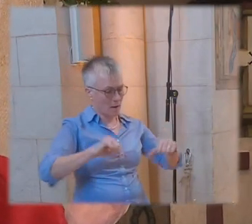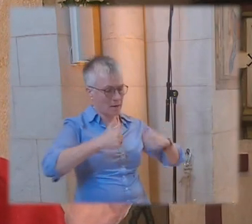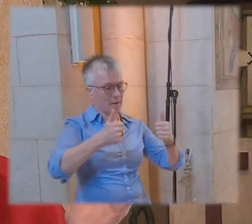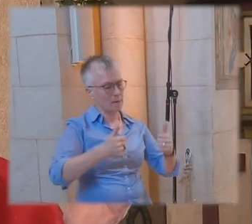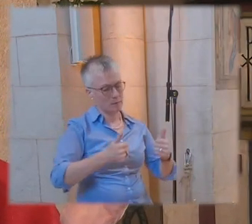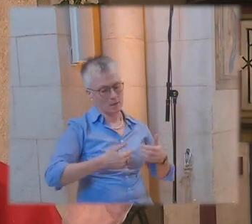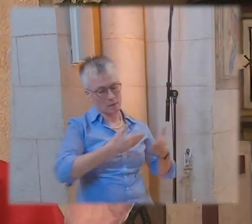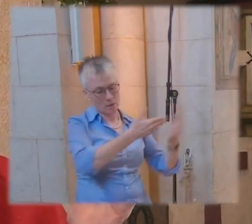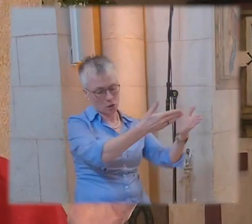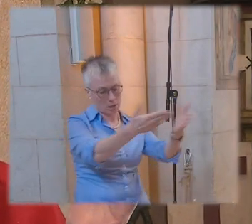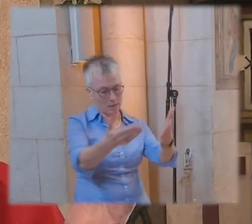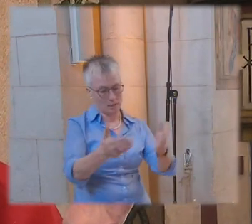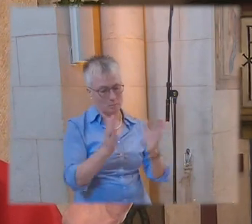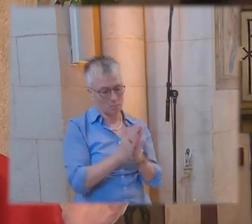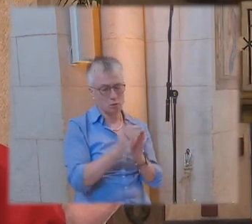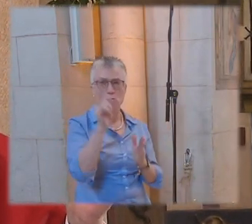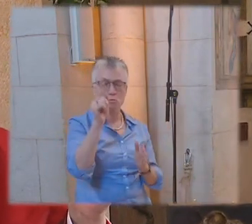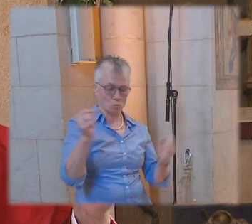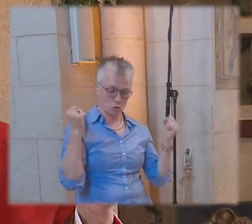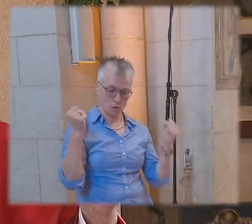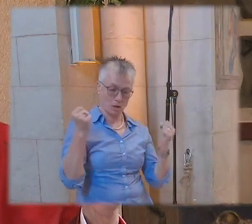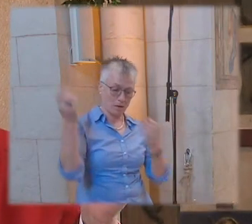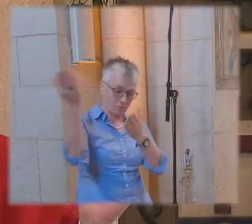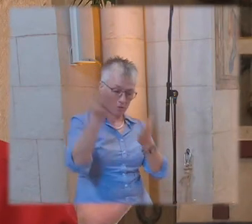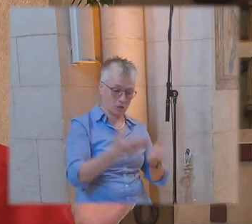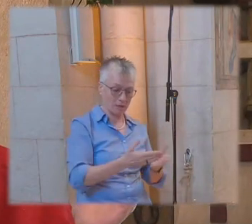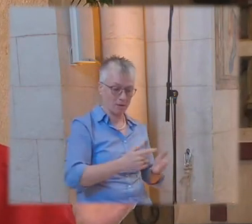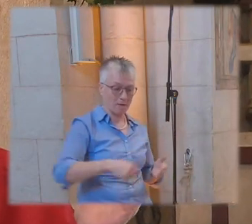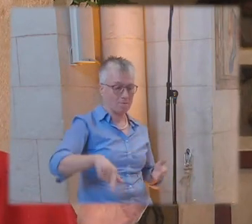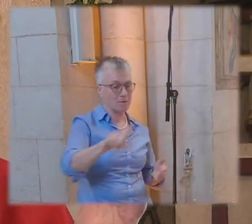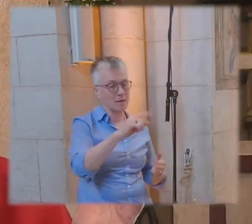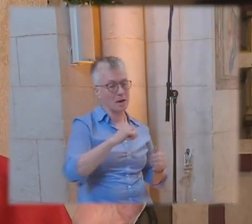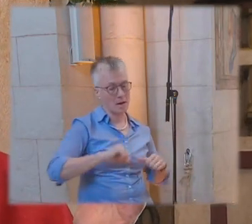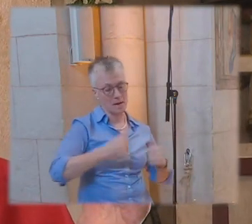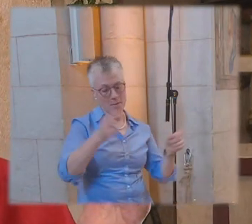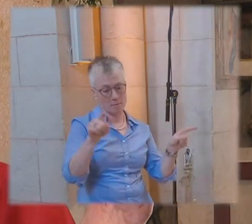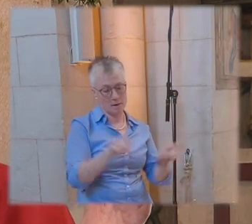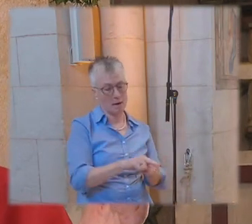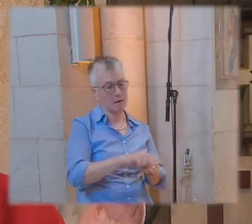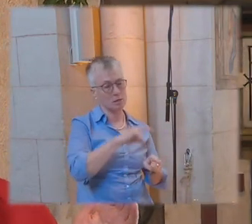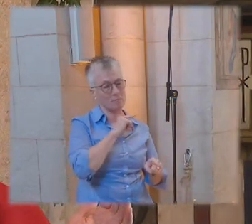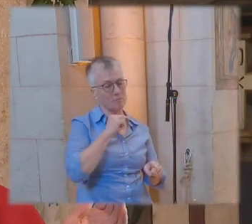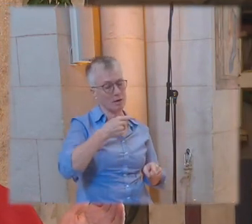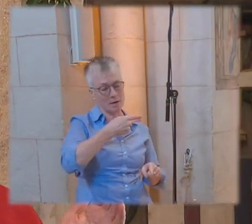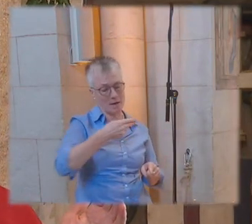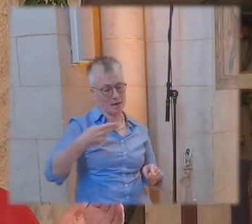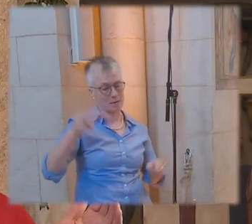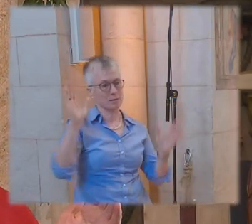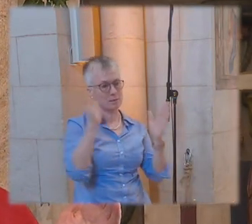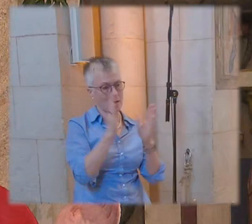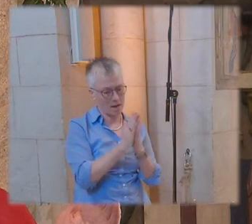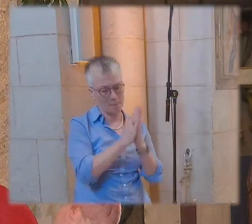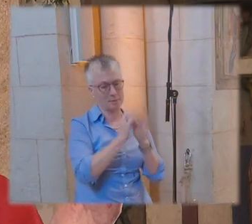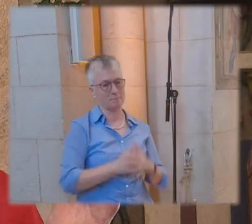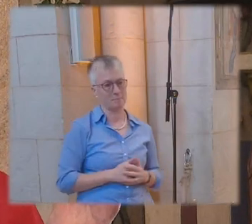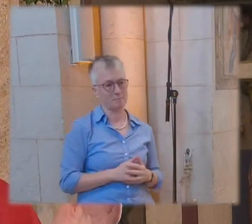die Seligkeit erlangen. Darum bitten wir durch Jesus Christus, deinen Sohn und unseren Herrn,